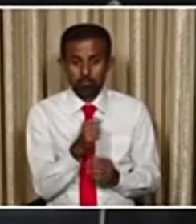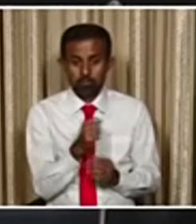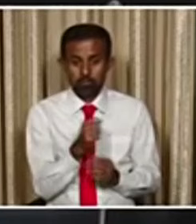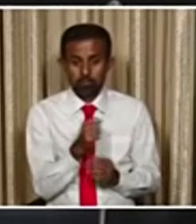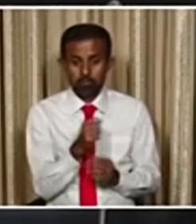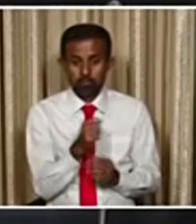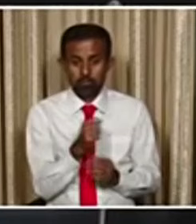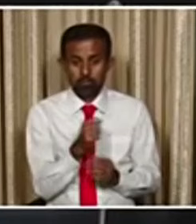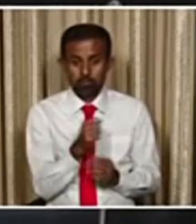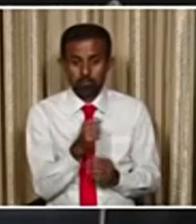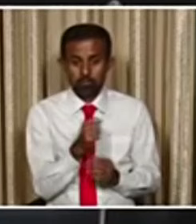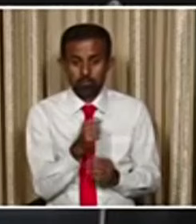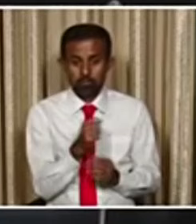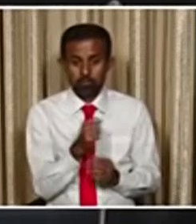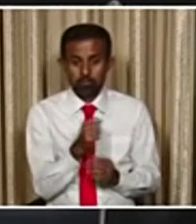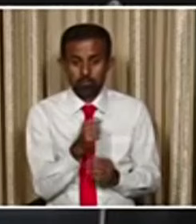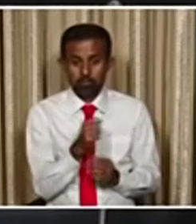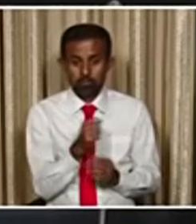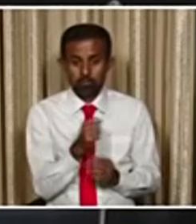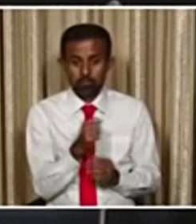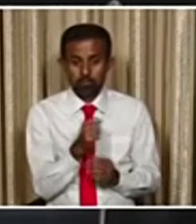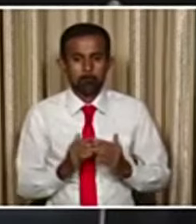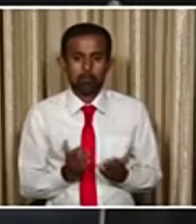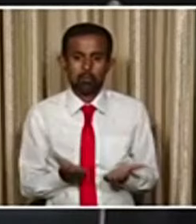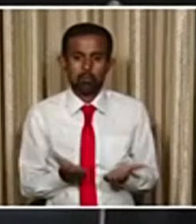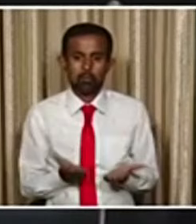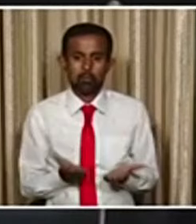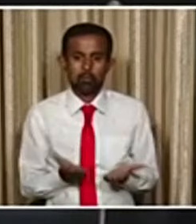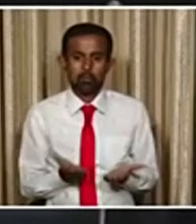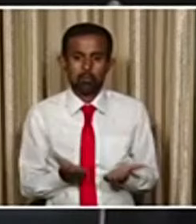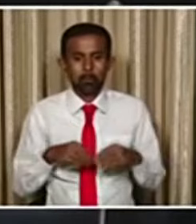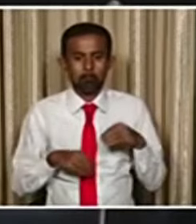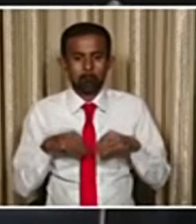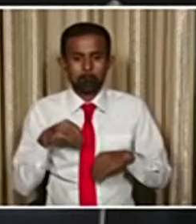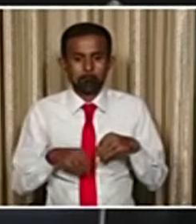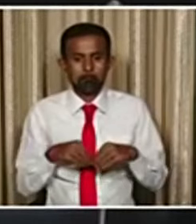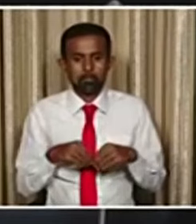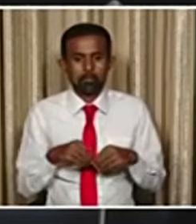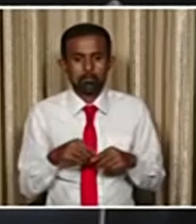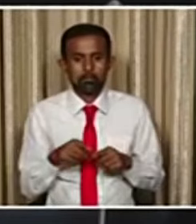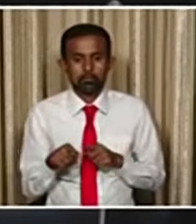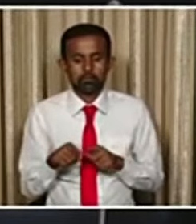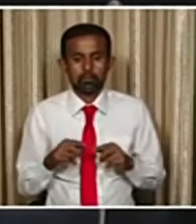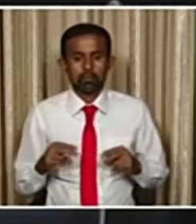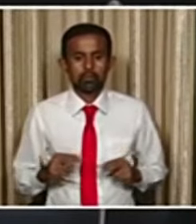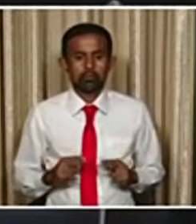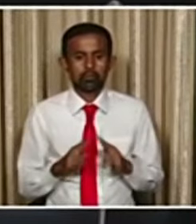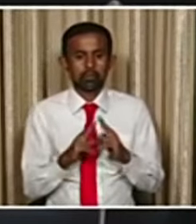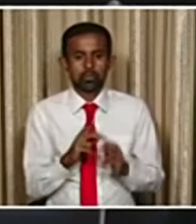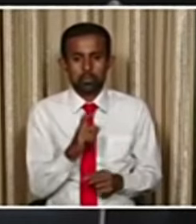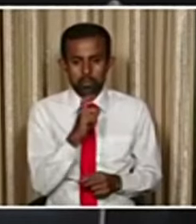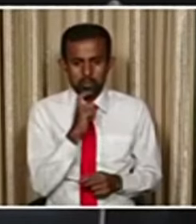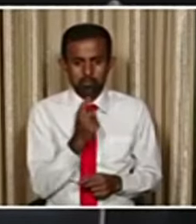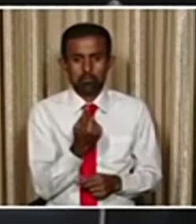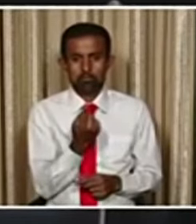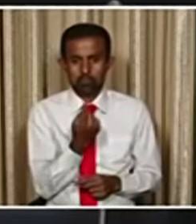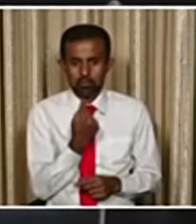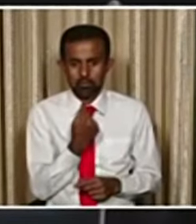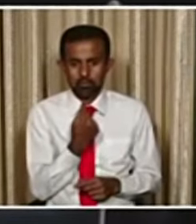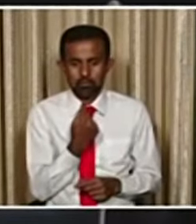ಬಲಯ ಮತಿವರ್ಣದಿ ಪಾವಿಚಿಕರನ್ನ ಟೋನ ಏ ಮತಿವರ್ಣ ಹಟ್ಗೆಟ ಶ್ರೇಷ್ಠಾಧಿಕರಣ ಅರ್ಥ ದಾಕ್ವಲ